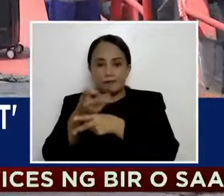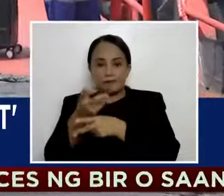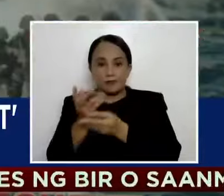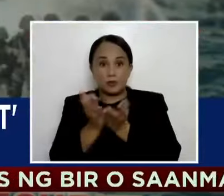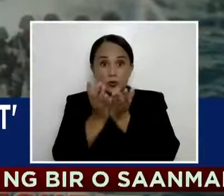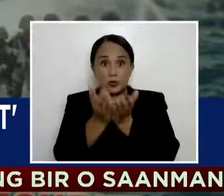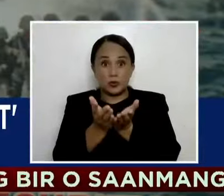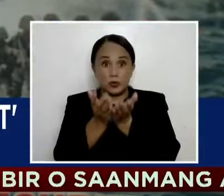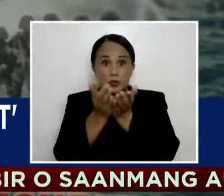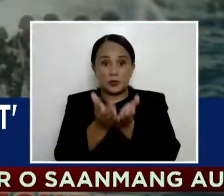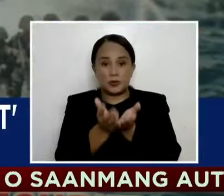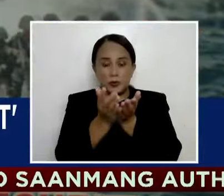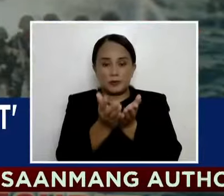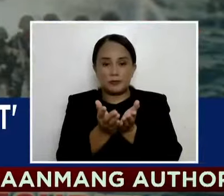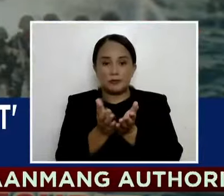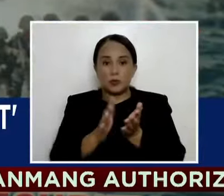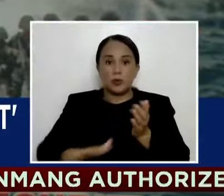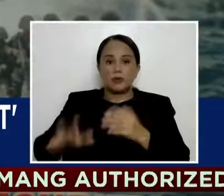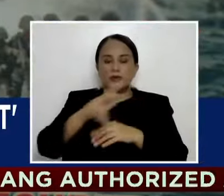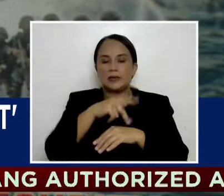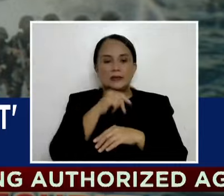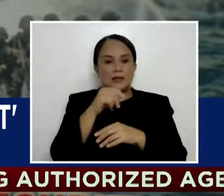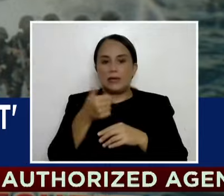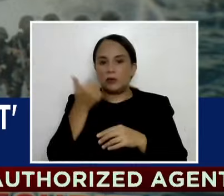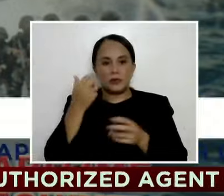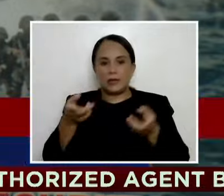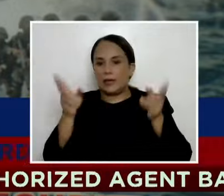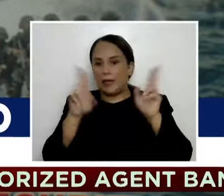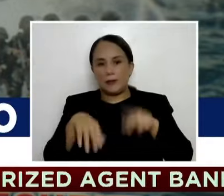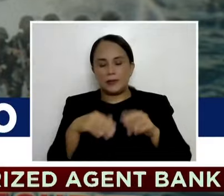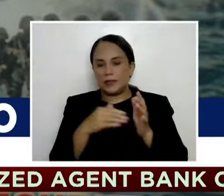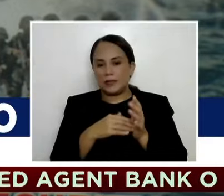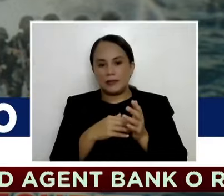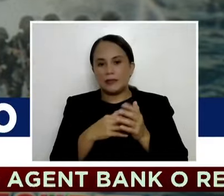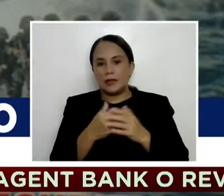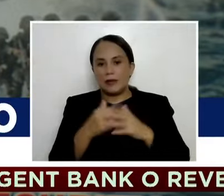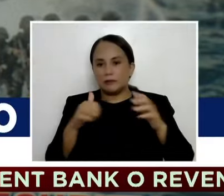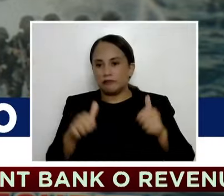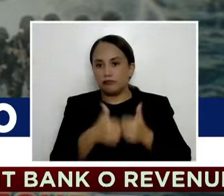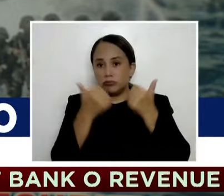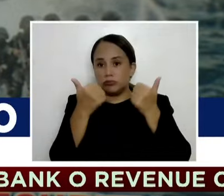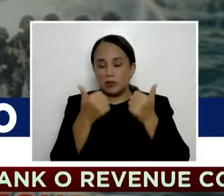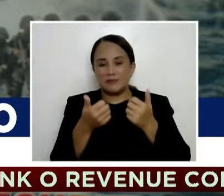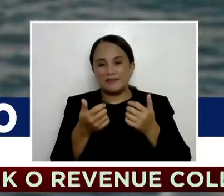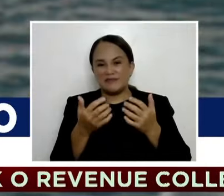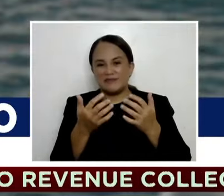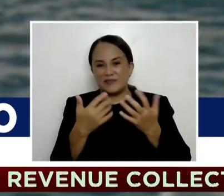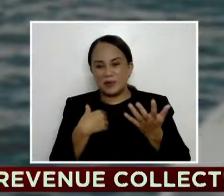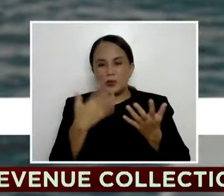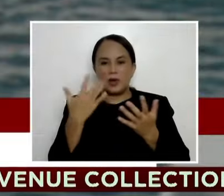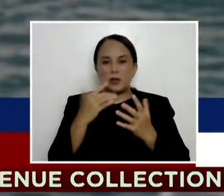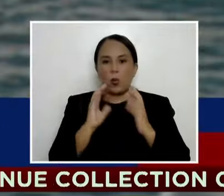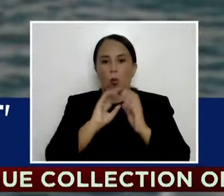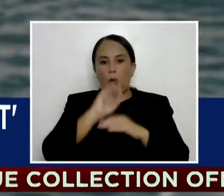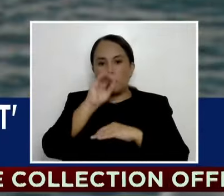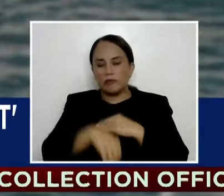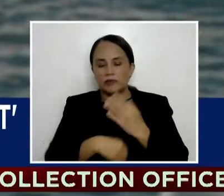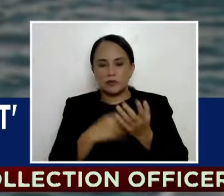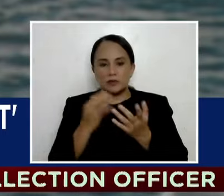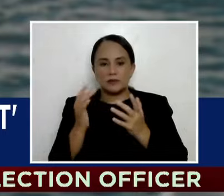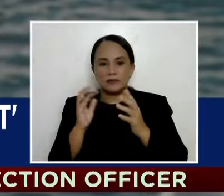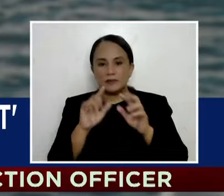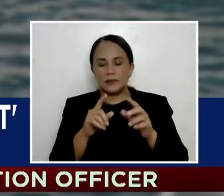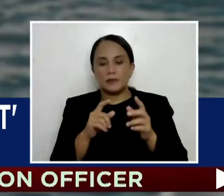bansa. Ayaw na nating maulit yung mga nagkakaroon ng aksidente dahil sa overloading. May instruction si